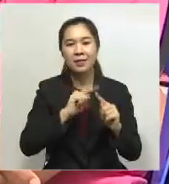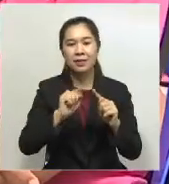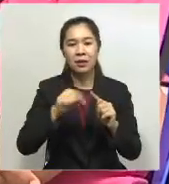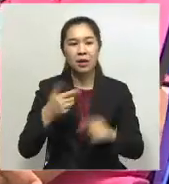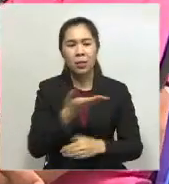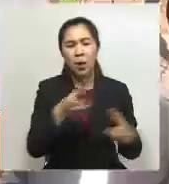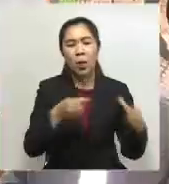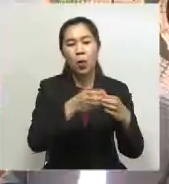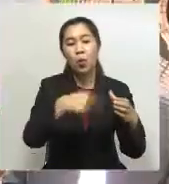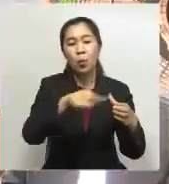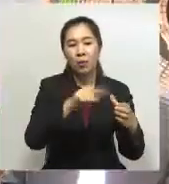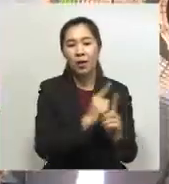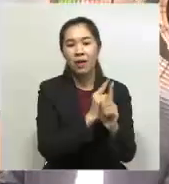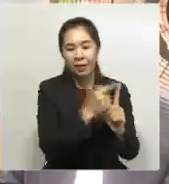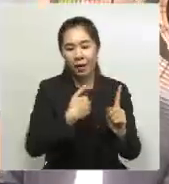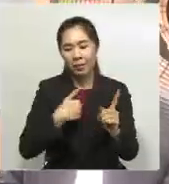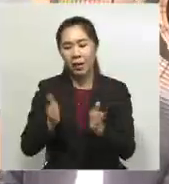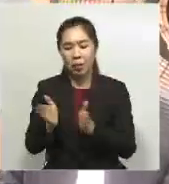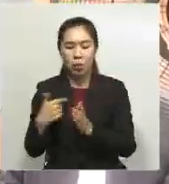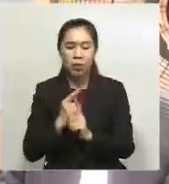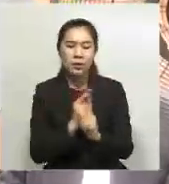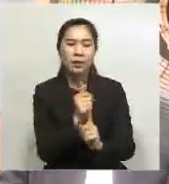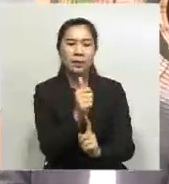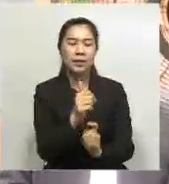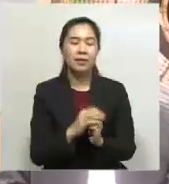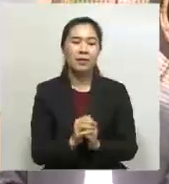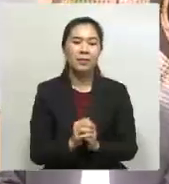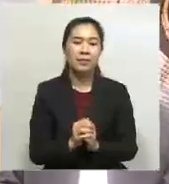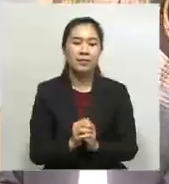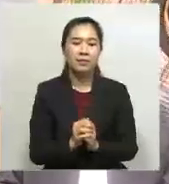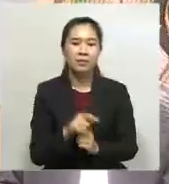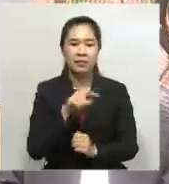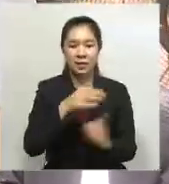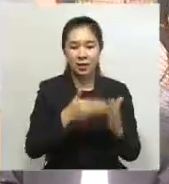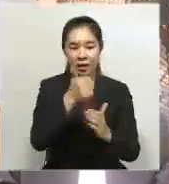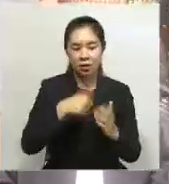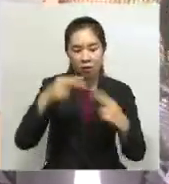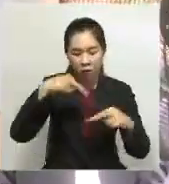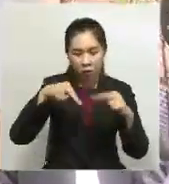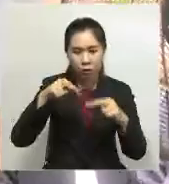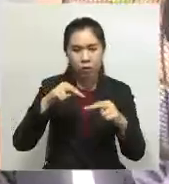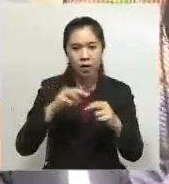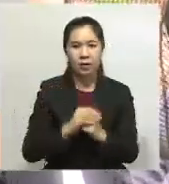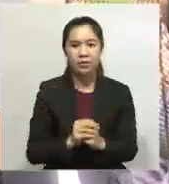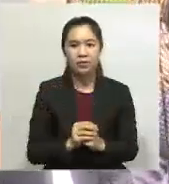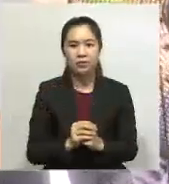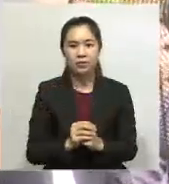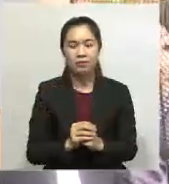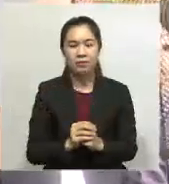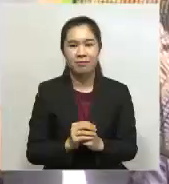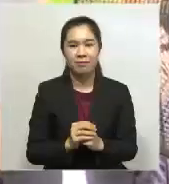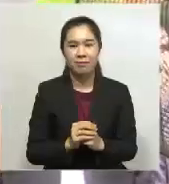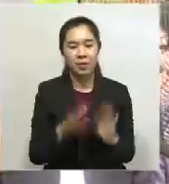งส่วนใหญ่เขาเอานี้ก็ต้องเอาอย่างนี้ไอ้ที่เหลือก็เดี๋ยวคอยก่อนไอ้ขณะเดียวกันเมื่อได้ไปแล้วไอ้นี่ก็ต้องดูแลอันนี้ถ้าอันใหญ่มันเกิดเล็กมันก็ต